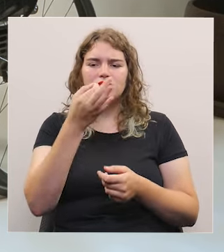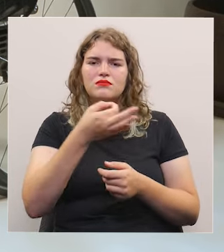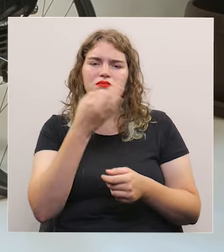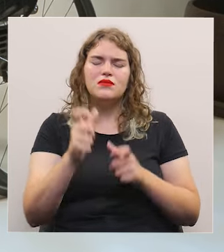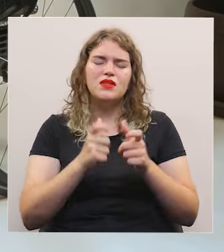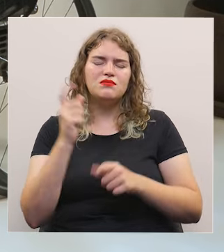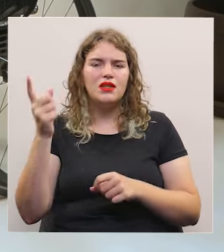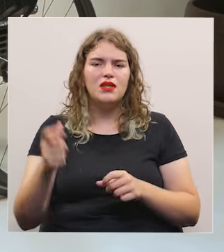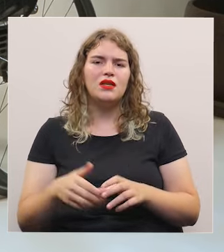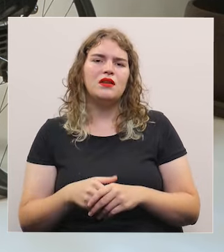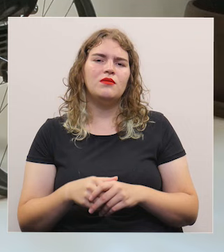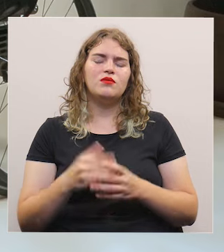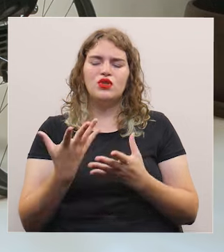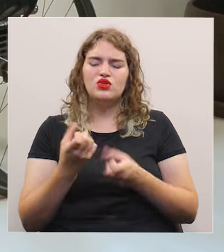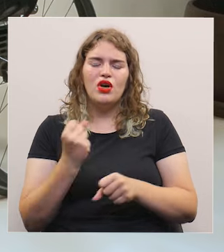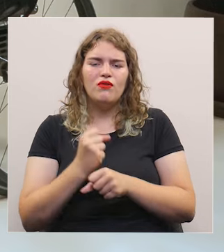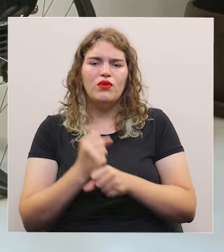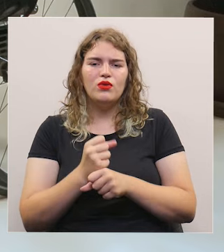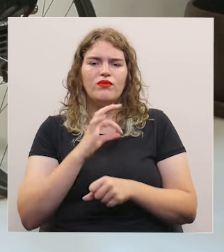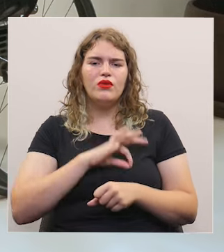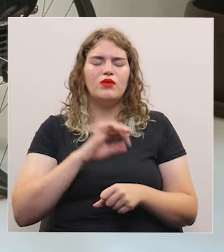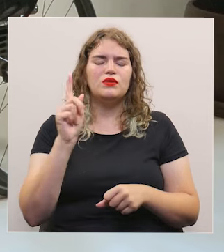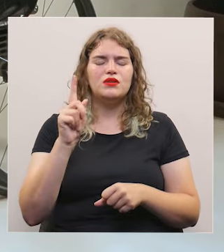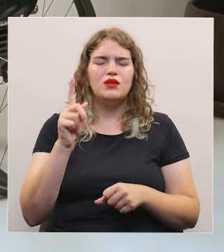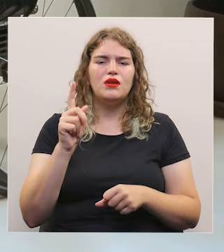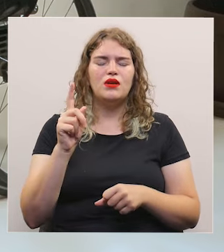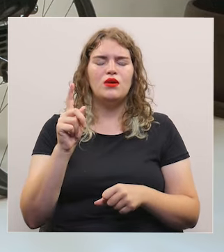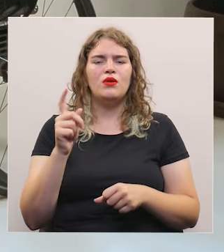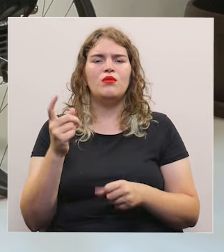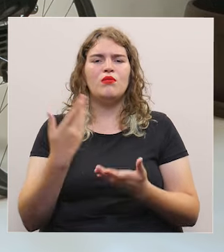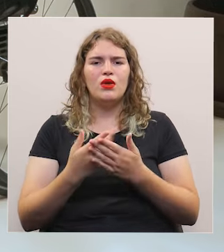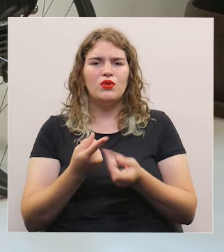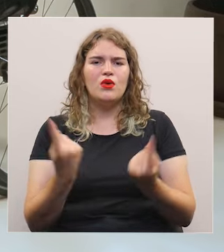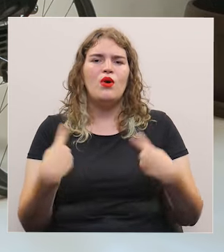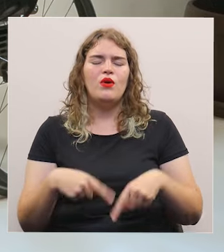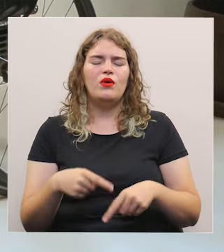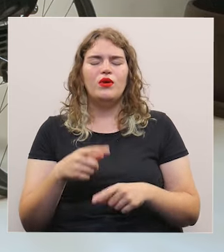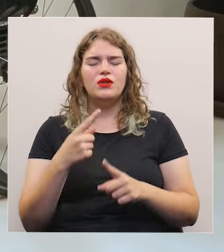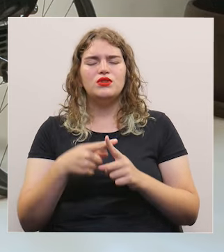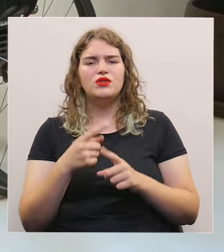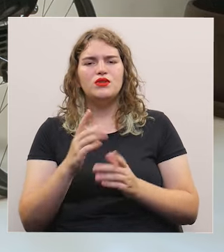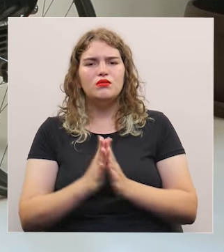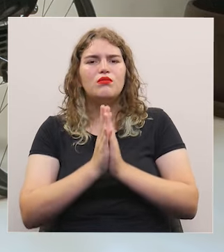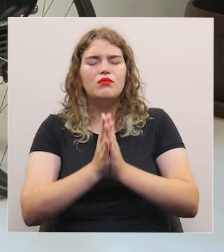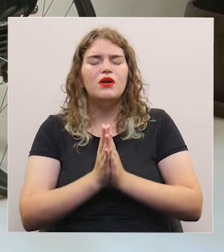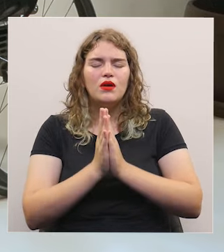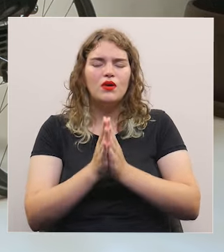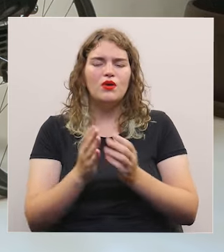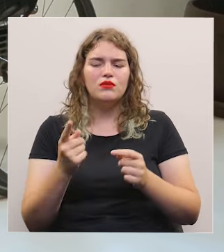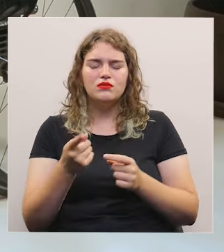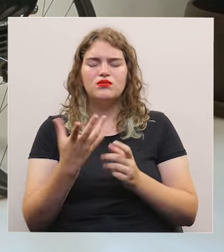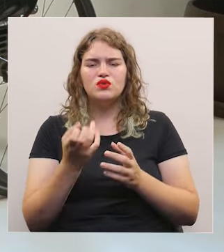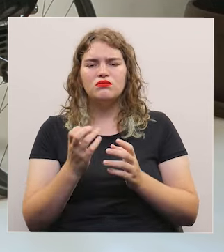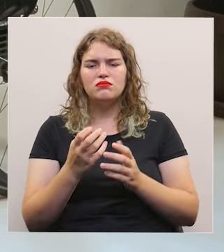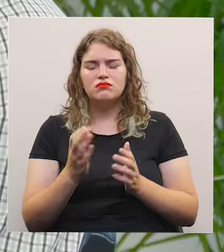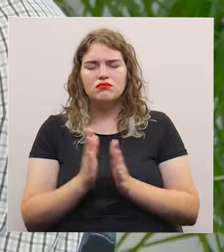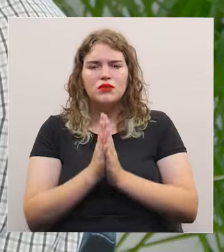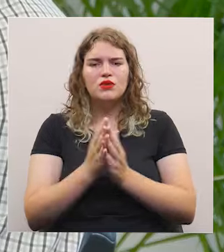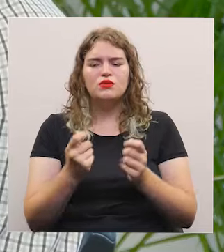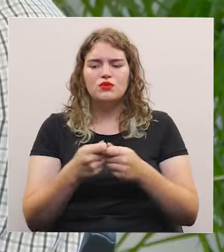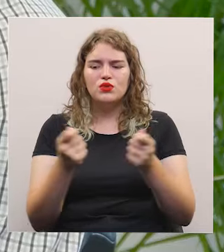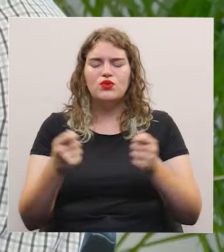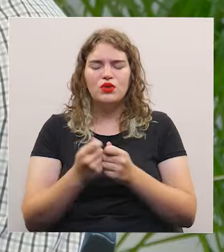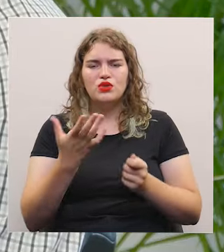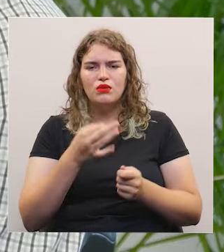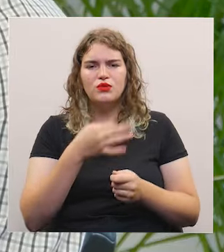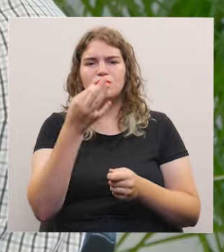te mărturisi pe tine și ce a făcut Fiul prea iubit pentru noi. Și mă rog ca această rugăciune și